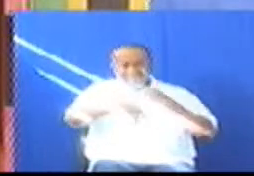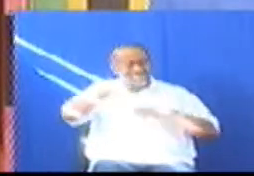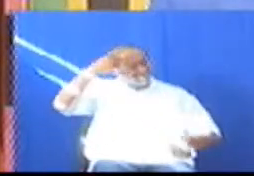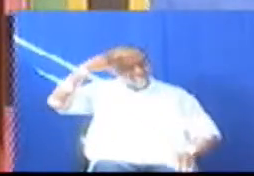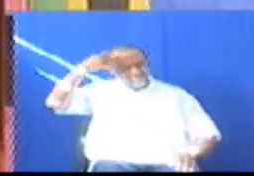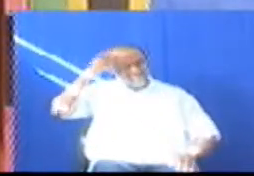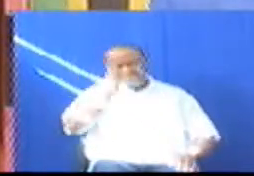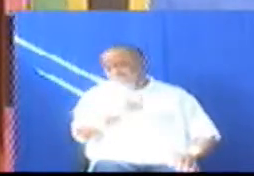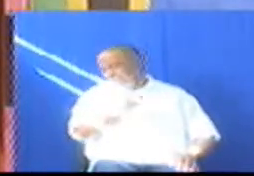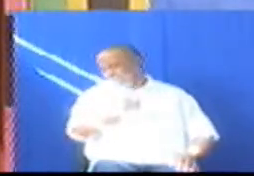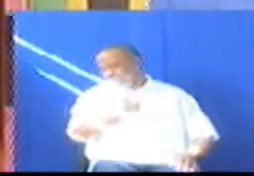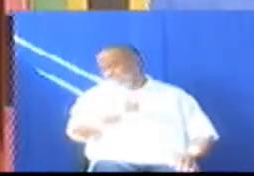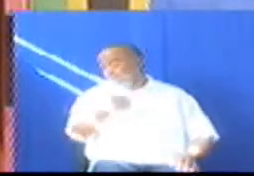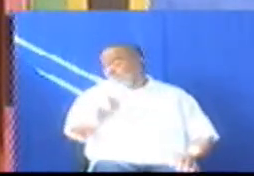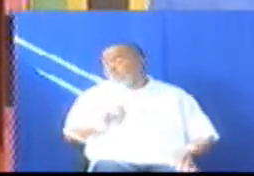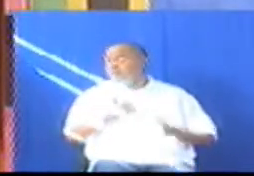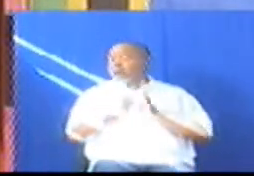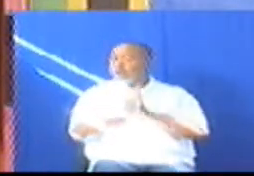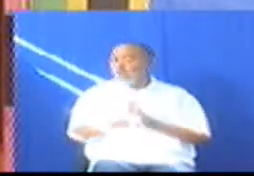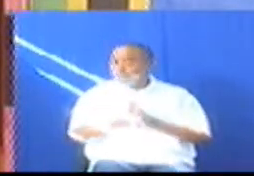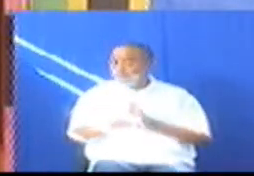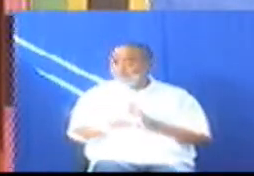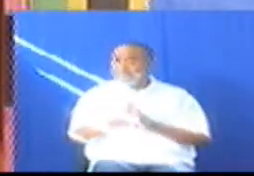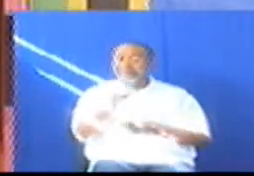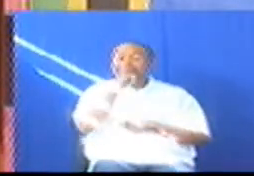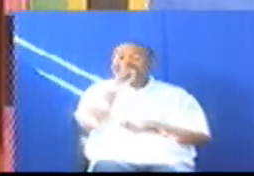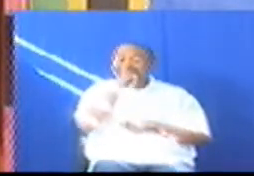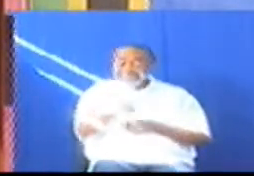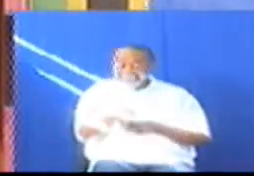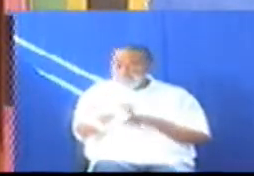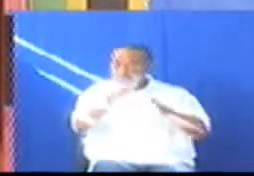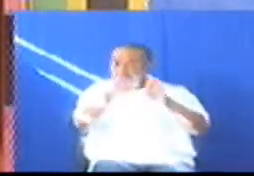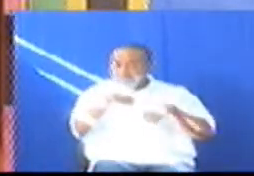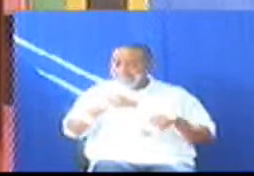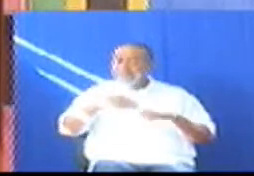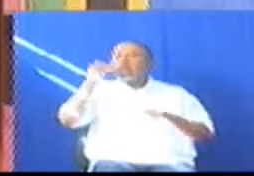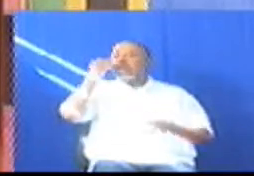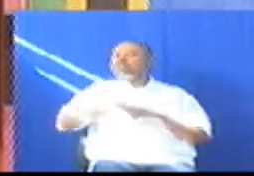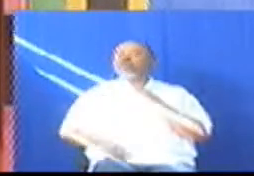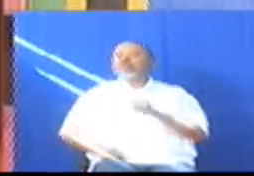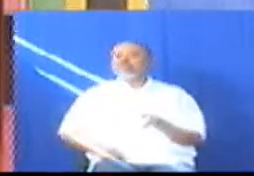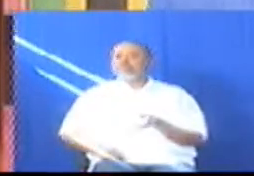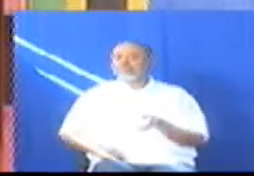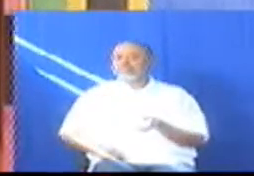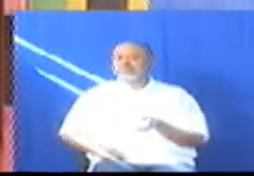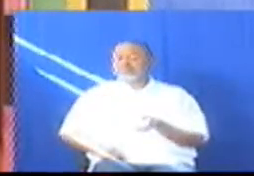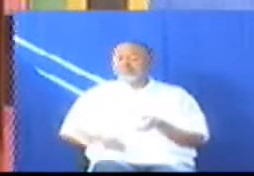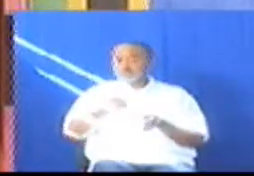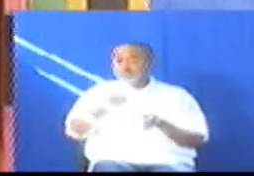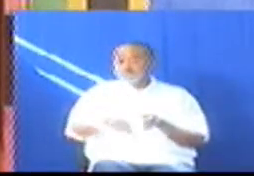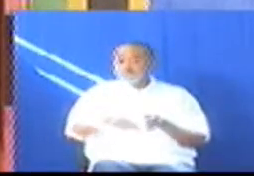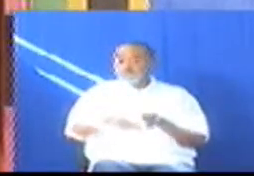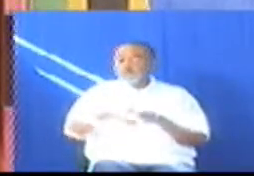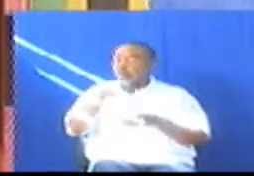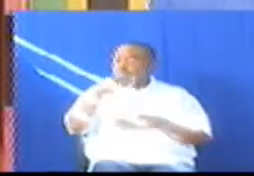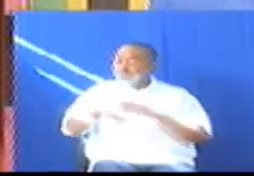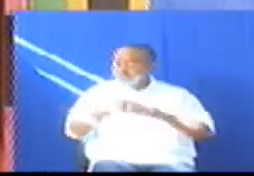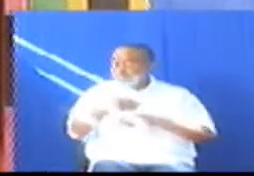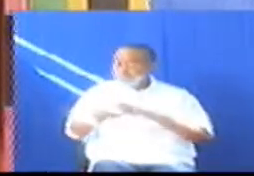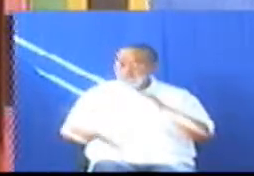ninaomba mheshimiwa, kwa sababu umesema hili ndio bunge letu la mwisho, na huu mchakato ulianza